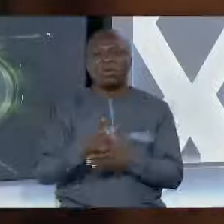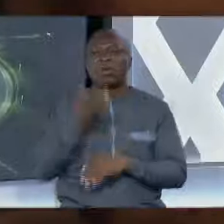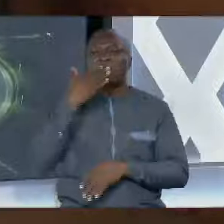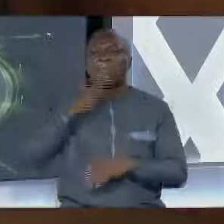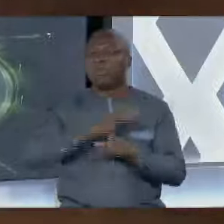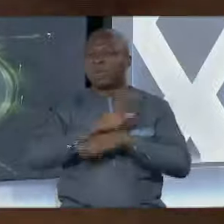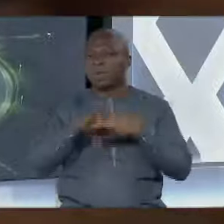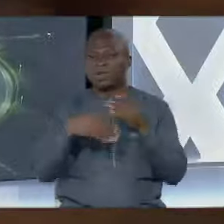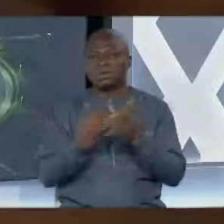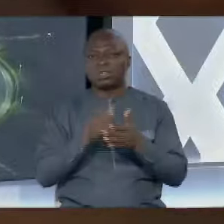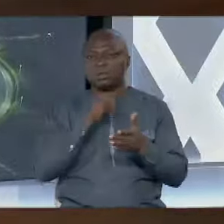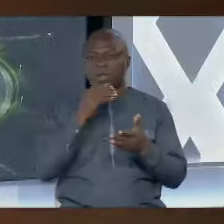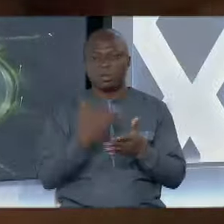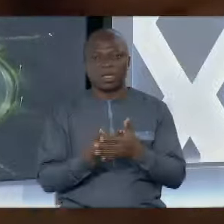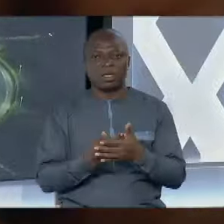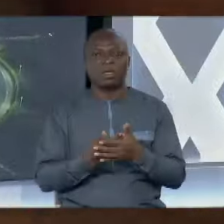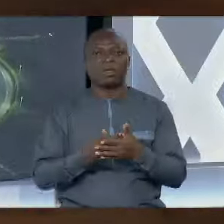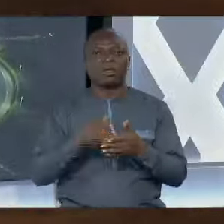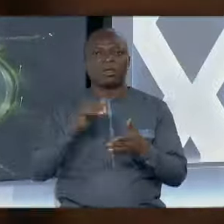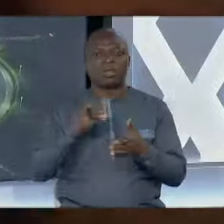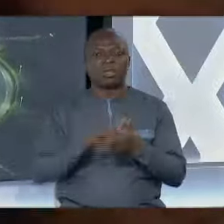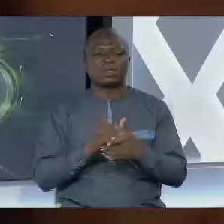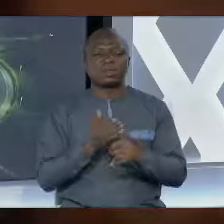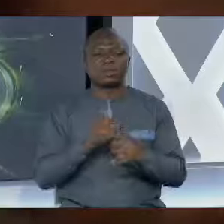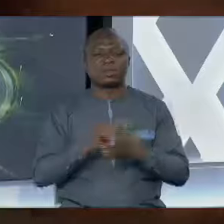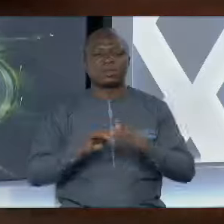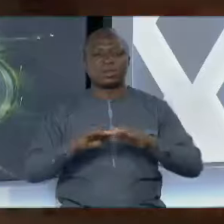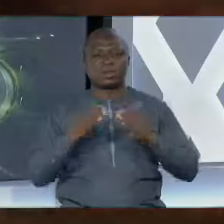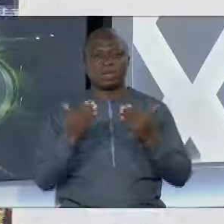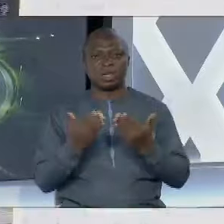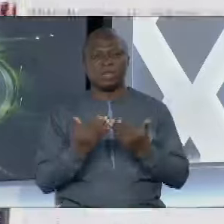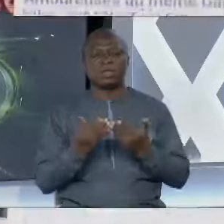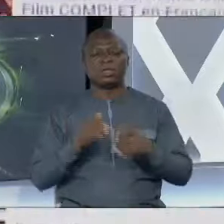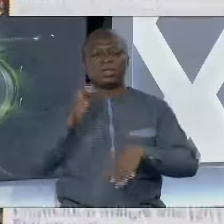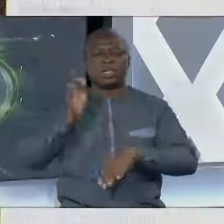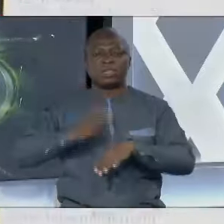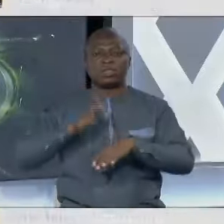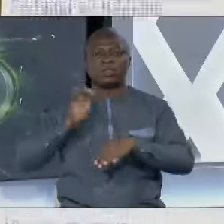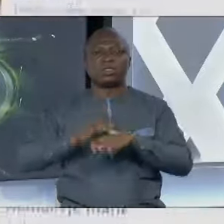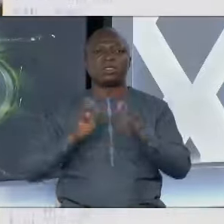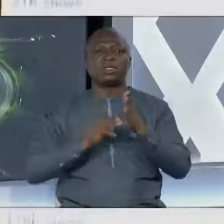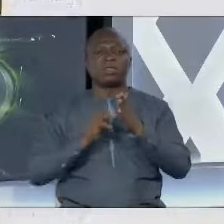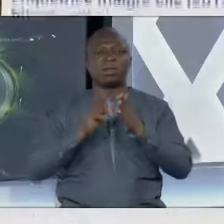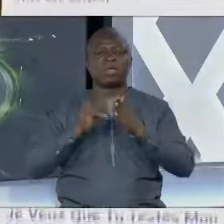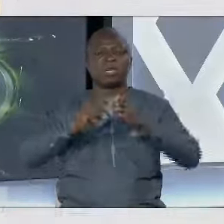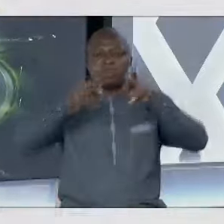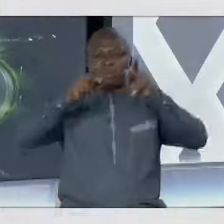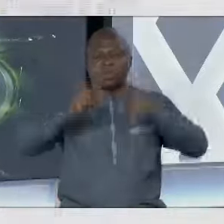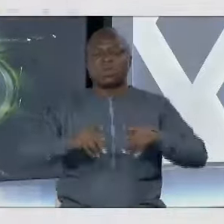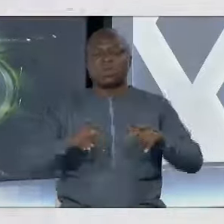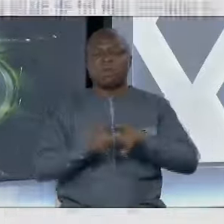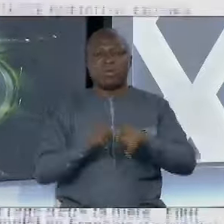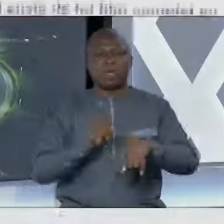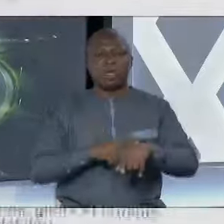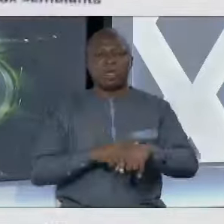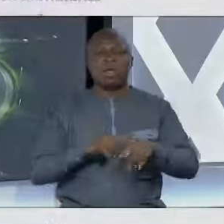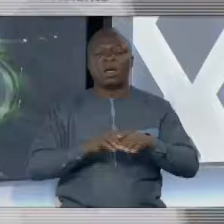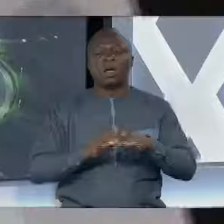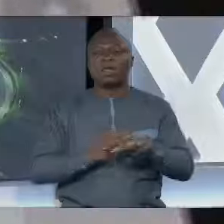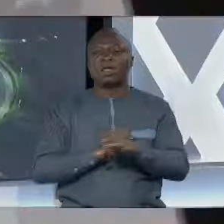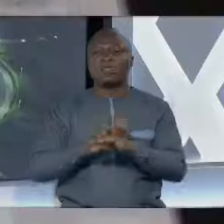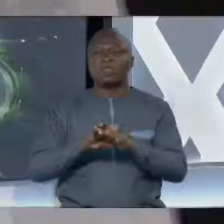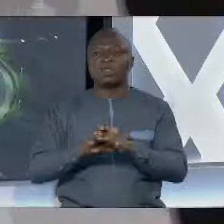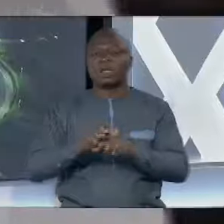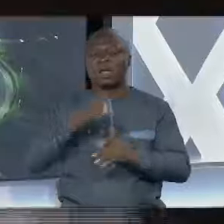des internautes. Se saisir de ce canal, c'est toucher des millions de personnes simultanément en infusant